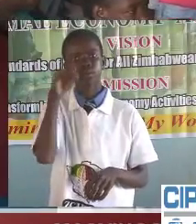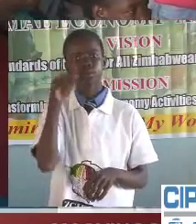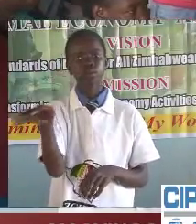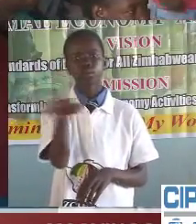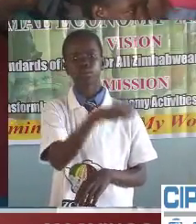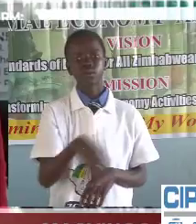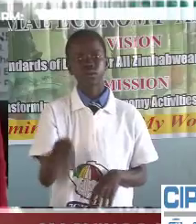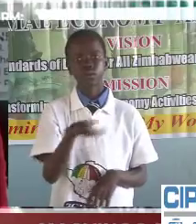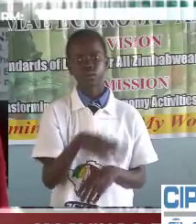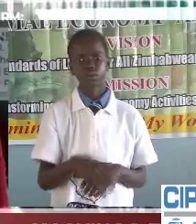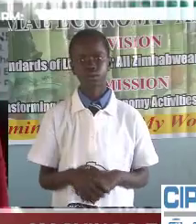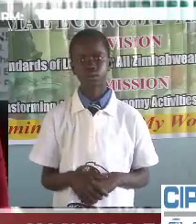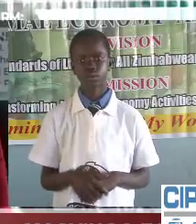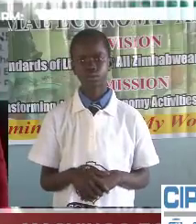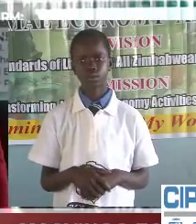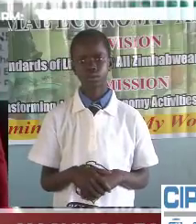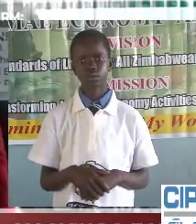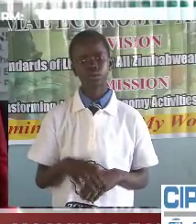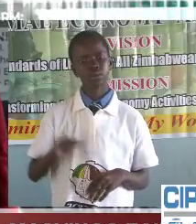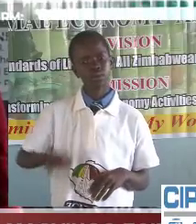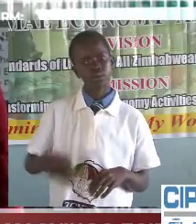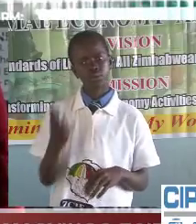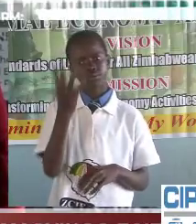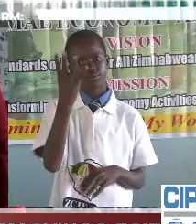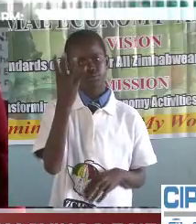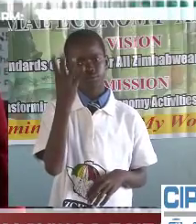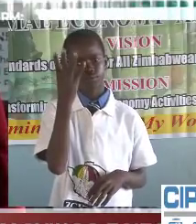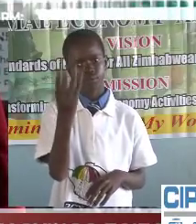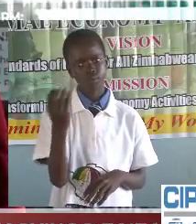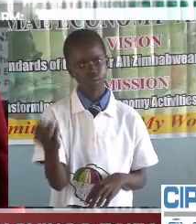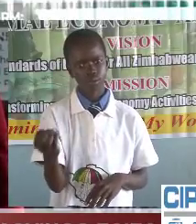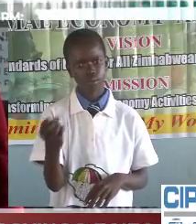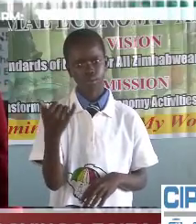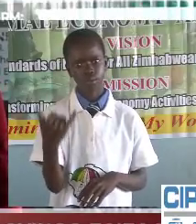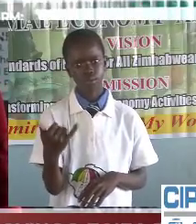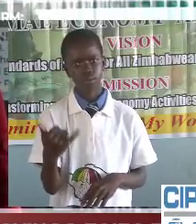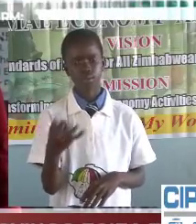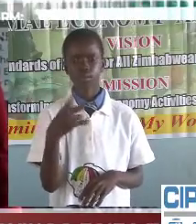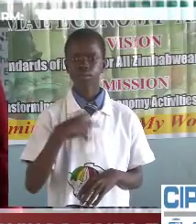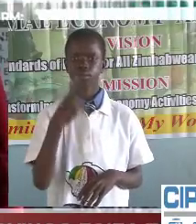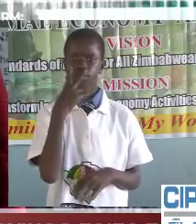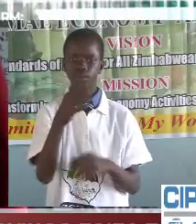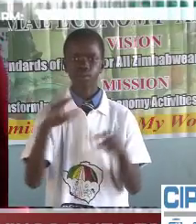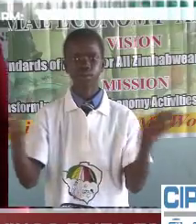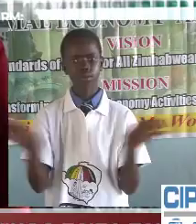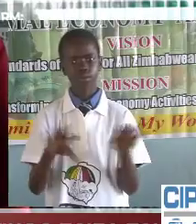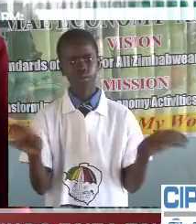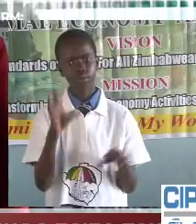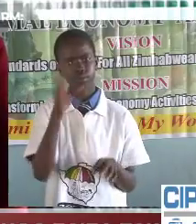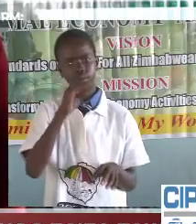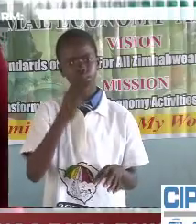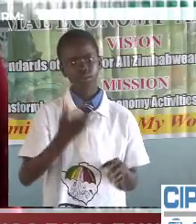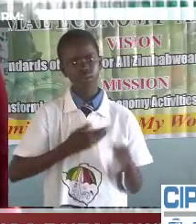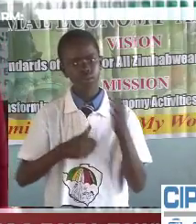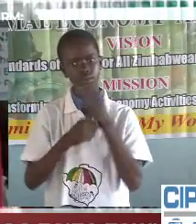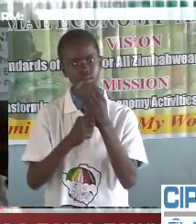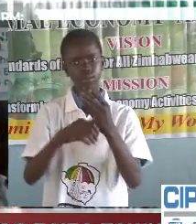muZimbabwe for the past 40 years takatarisana nenyaya dzeutongi